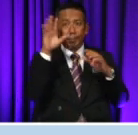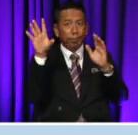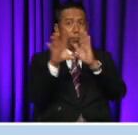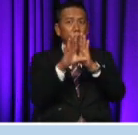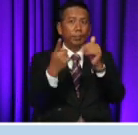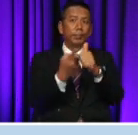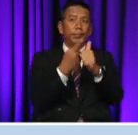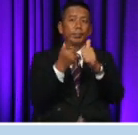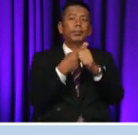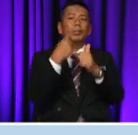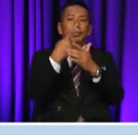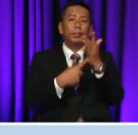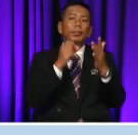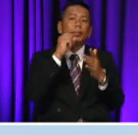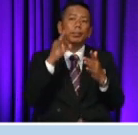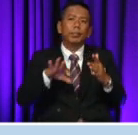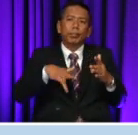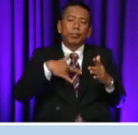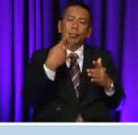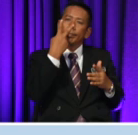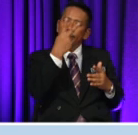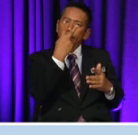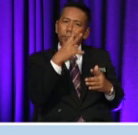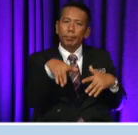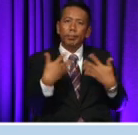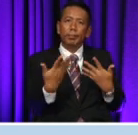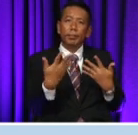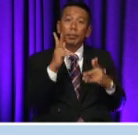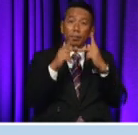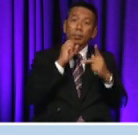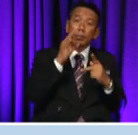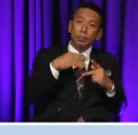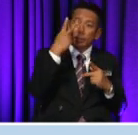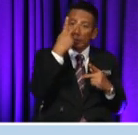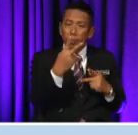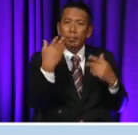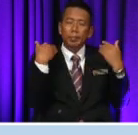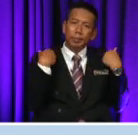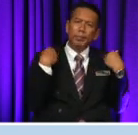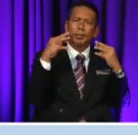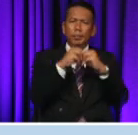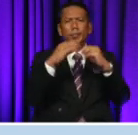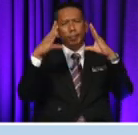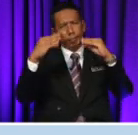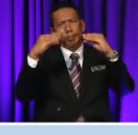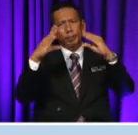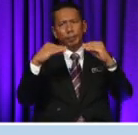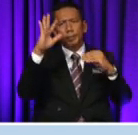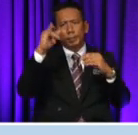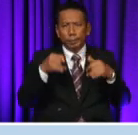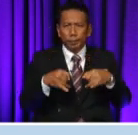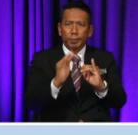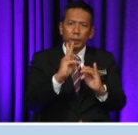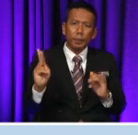baik apa yang syafiqah nampak di situ ada macam suara yang di